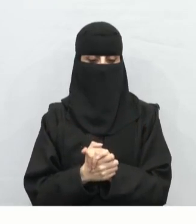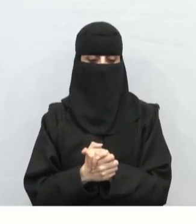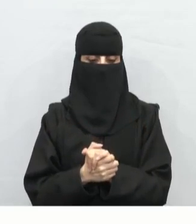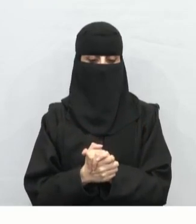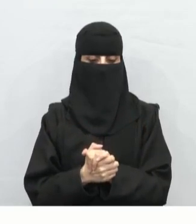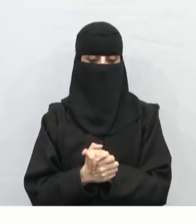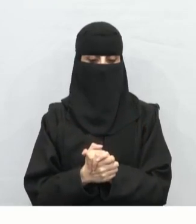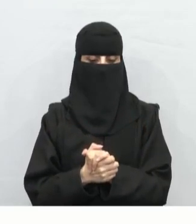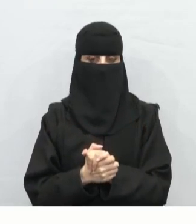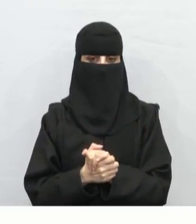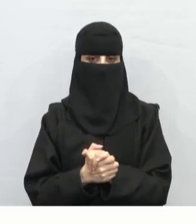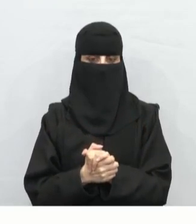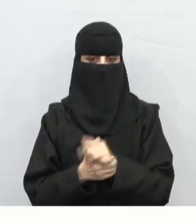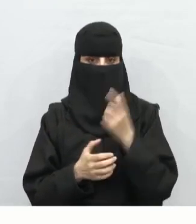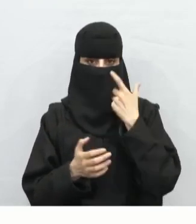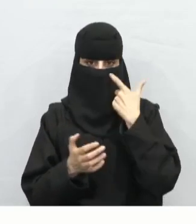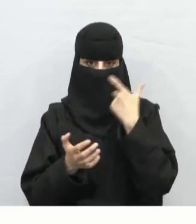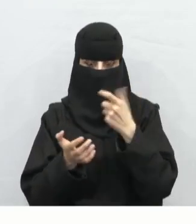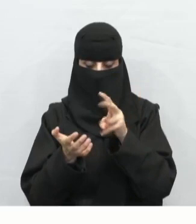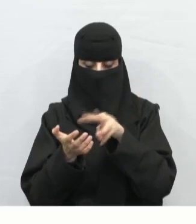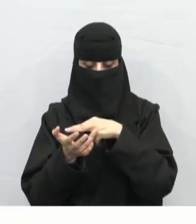احسنتم اقراوا بتركيز